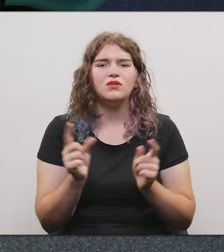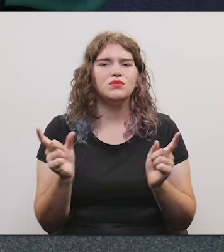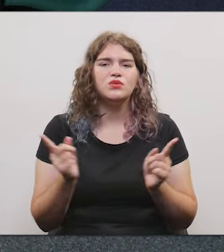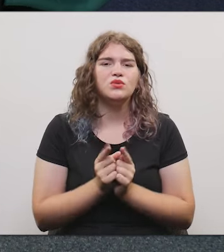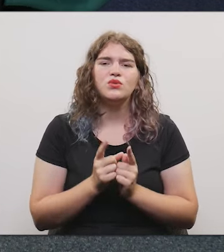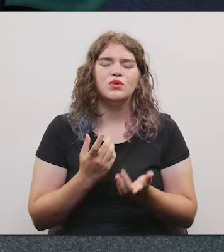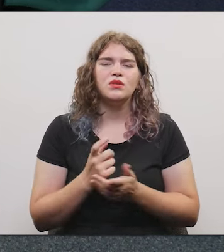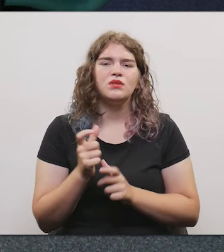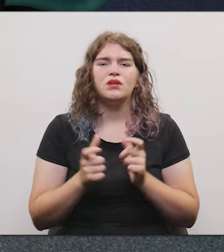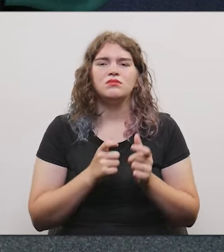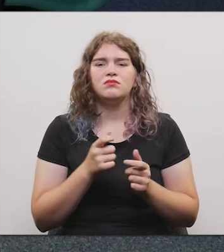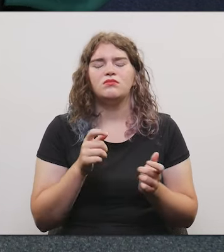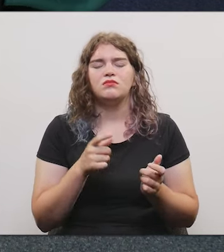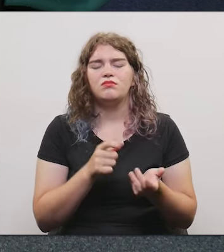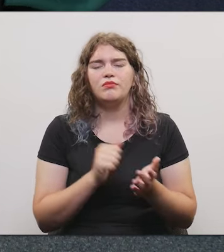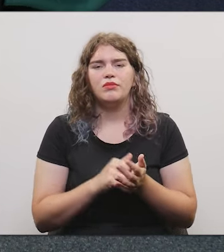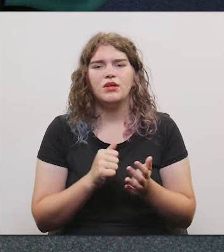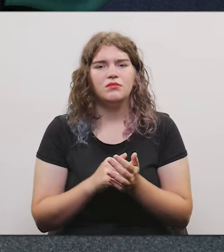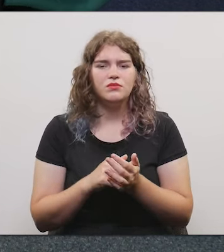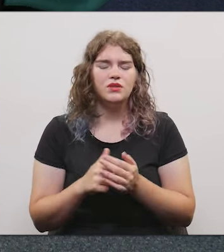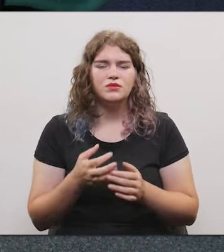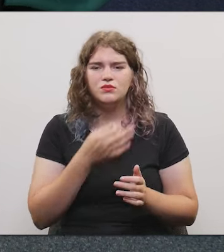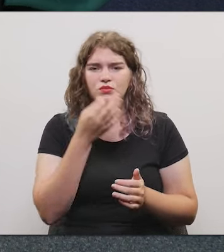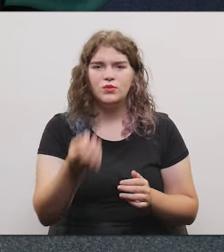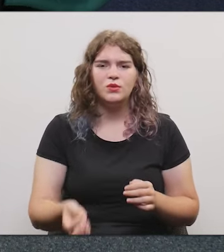frumos al cuvântului lui Dumnezeu.